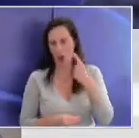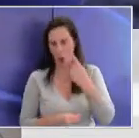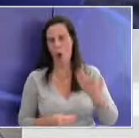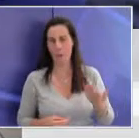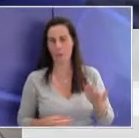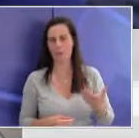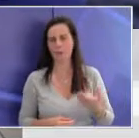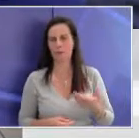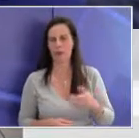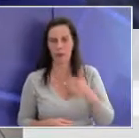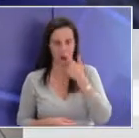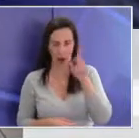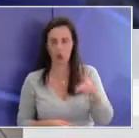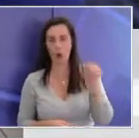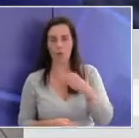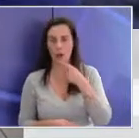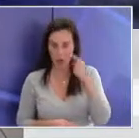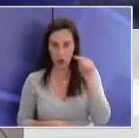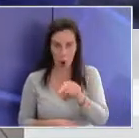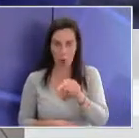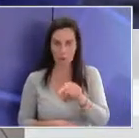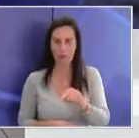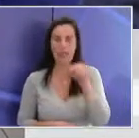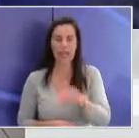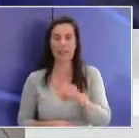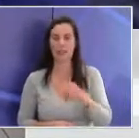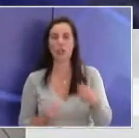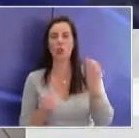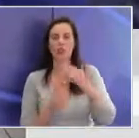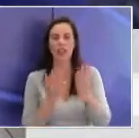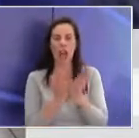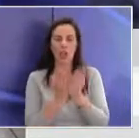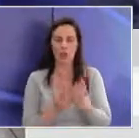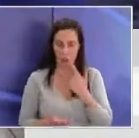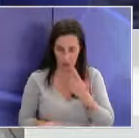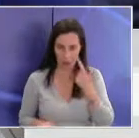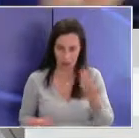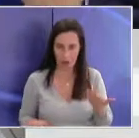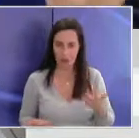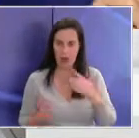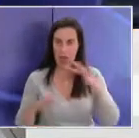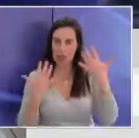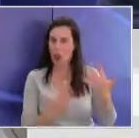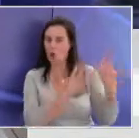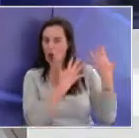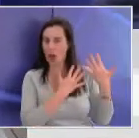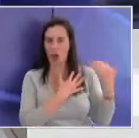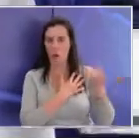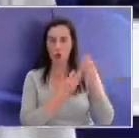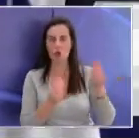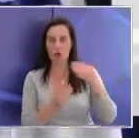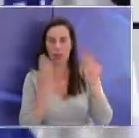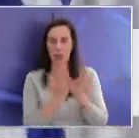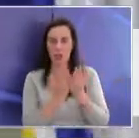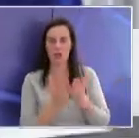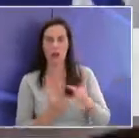אותו, ואת תוכלי לבוא ולהגיד, הנה, אתם רואים, שמתי את האצבע, תוספת לישיבות. ואז הם יגידו, תשמעי, 10 שנים האחרונות, כל הזמן יש תוספות